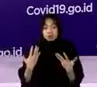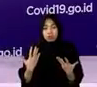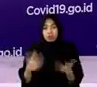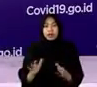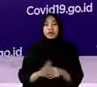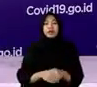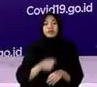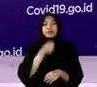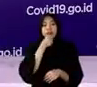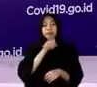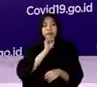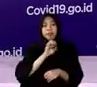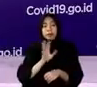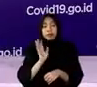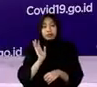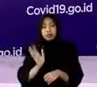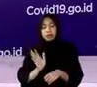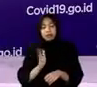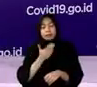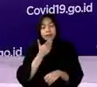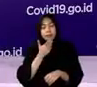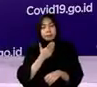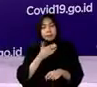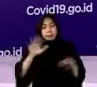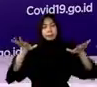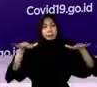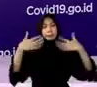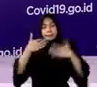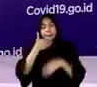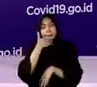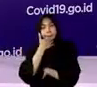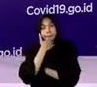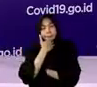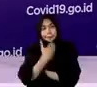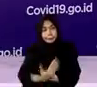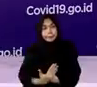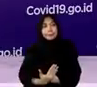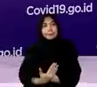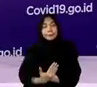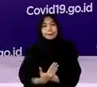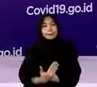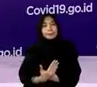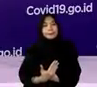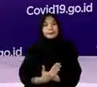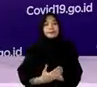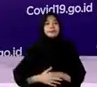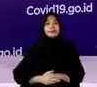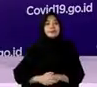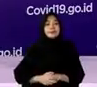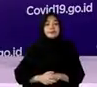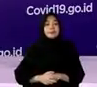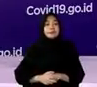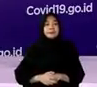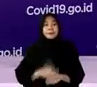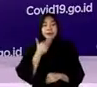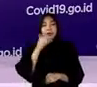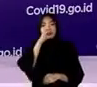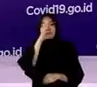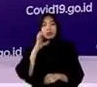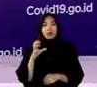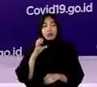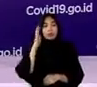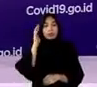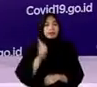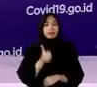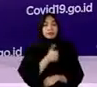selesai konferensi pers pada sore hari ini. Terima kasih atas perhatiannya para pemirsa dan media. Selamat